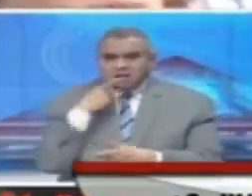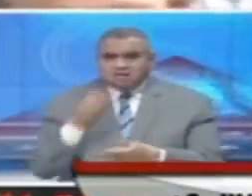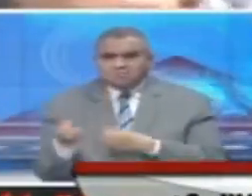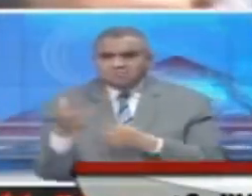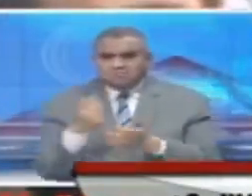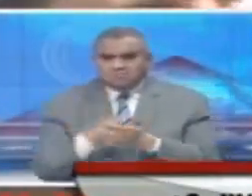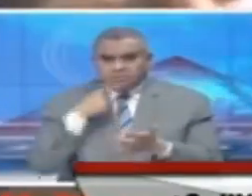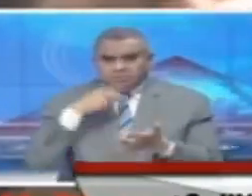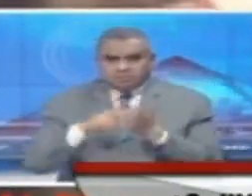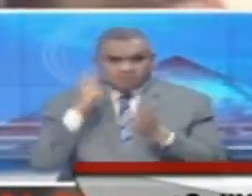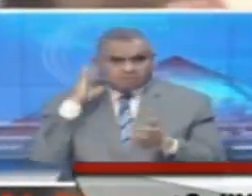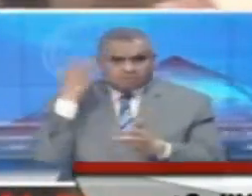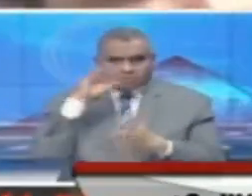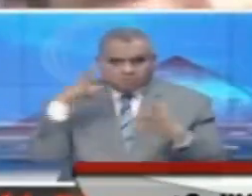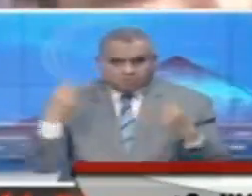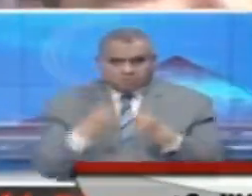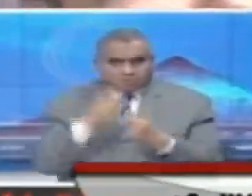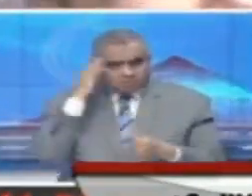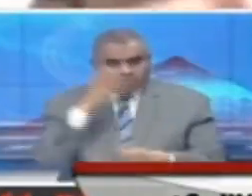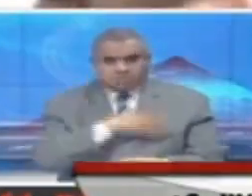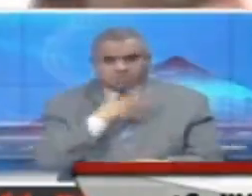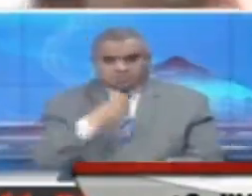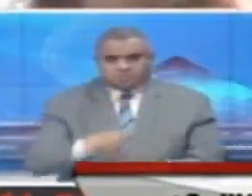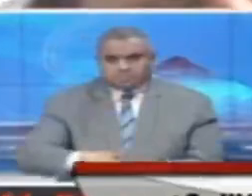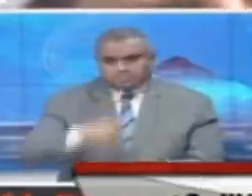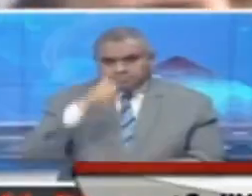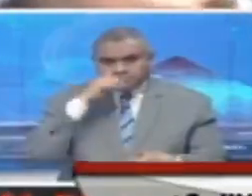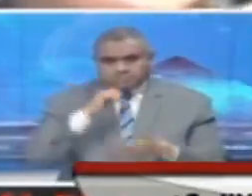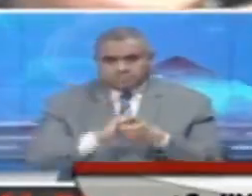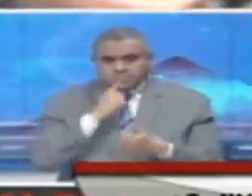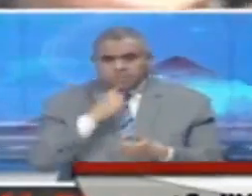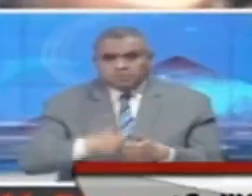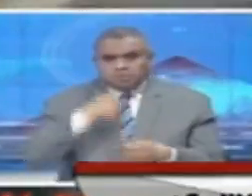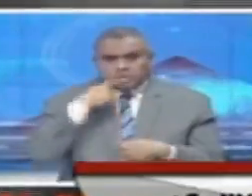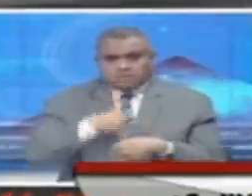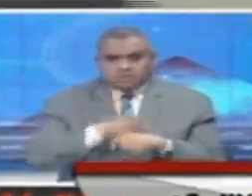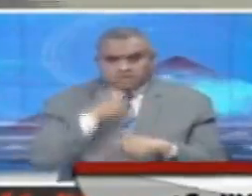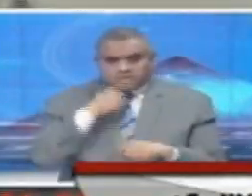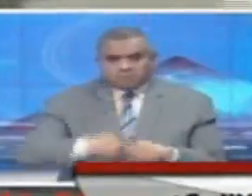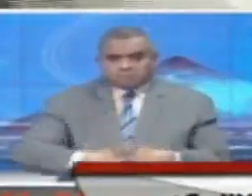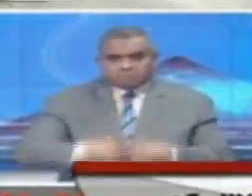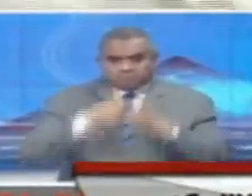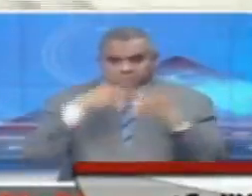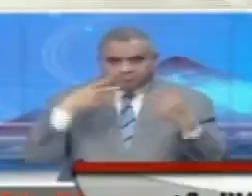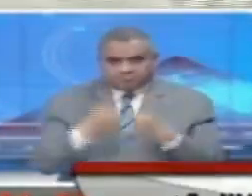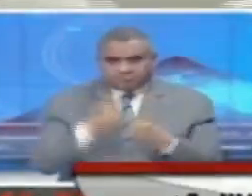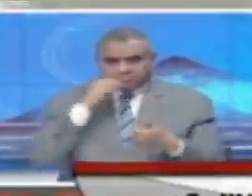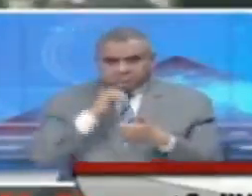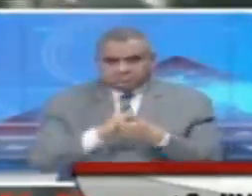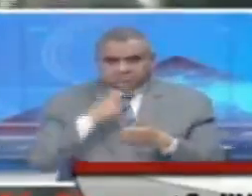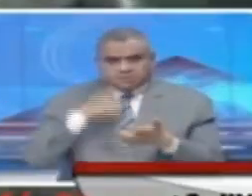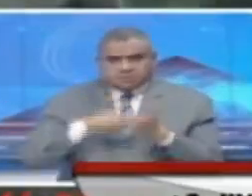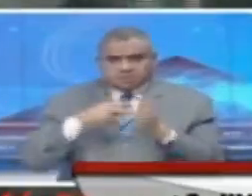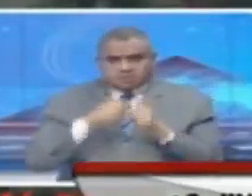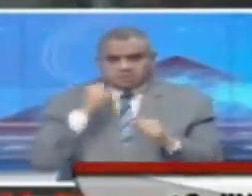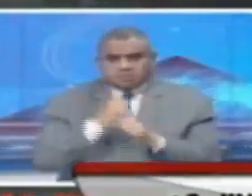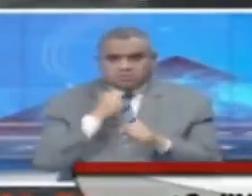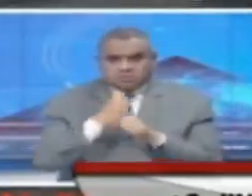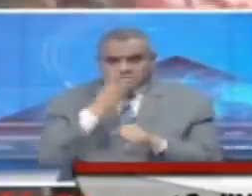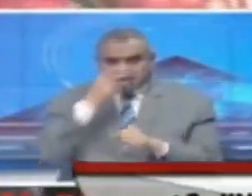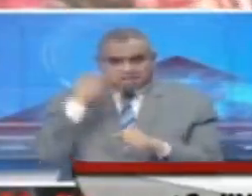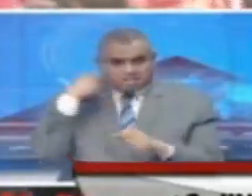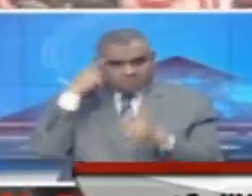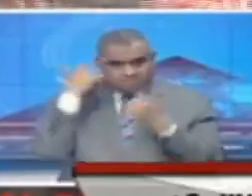لطالما عرف بالتسامح والوسطية، وتحول في لحظة غامضة إلى ساحة للدماء والفرقة والتطرف